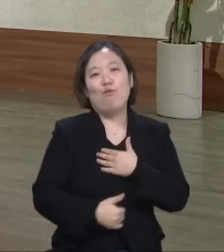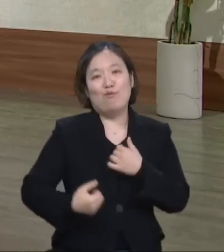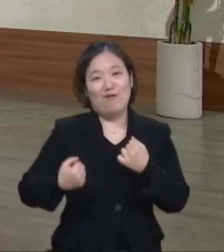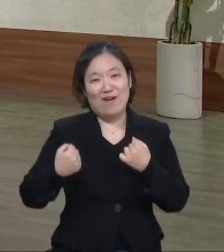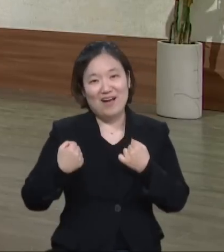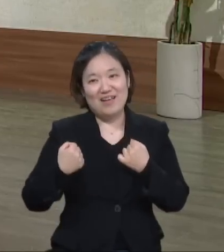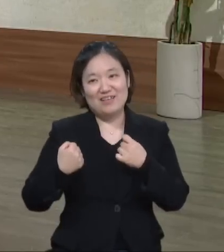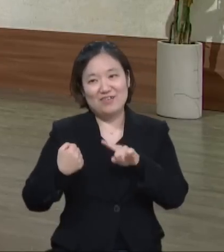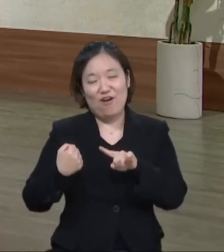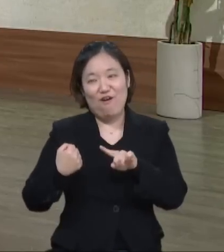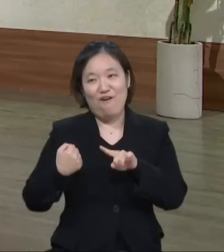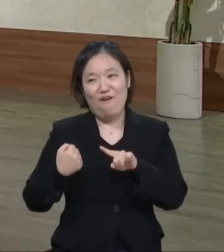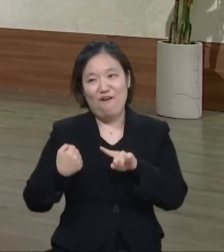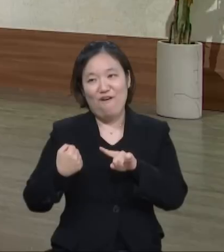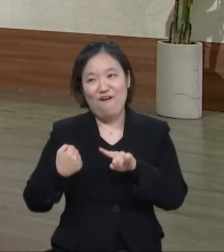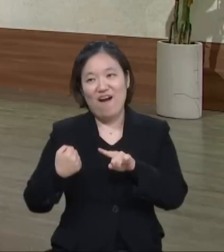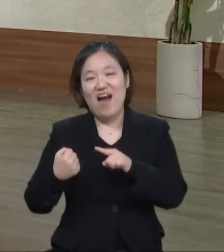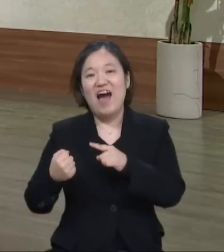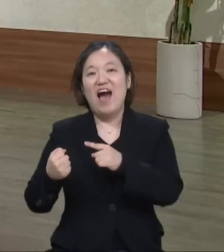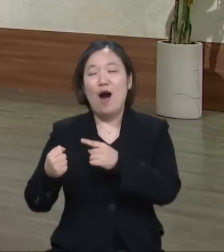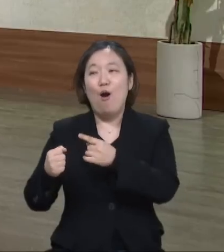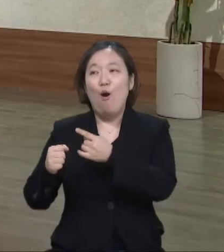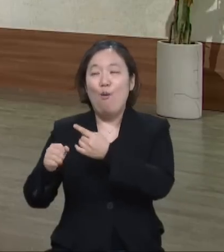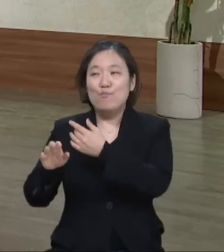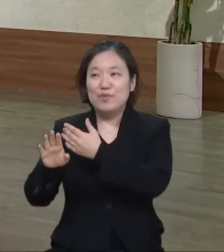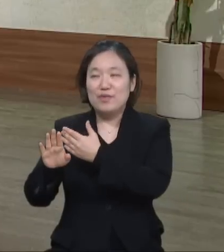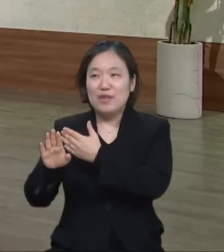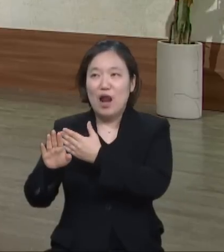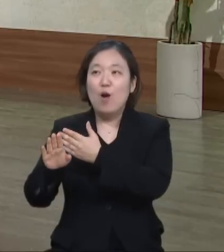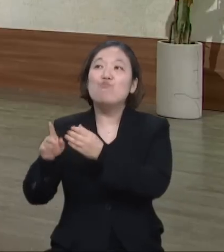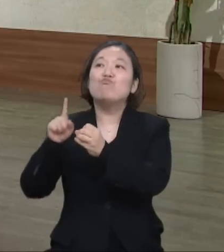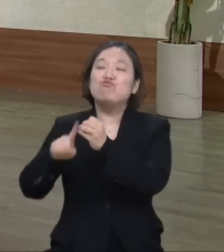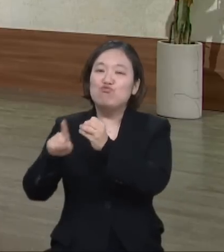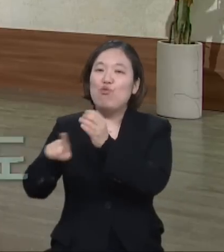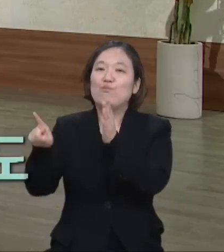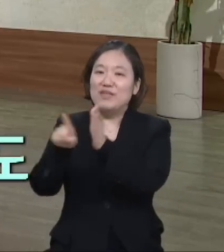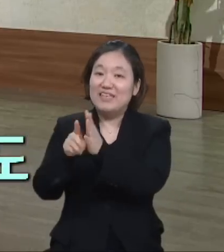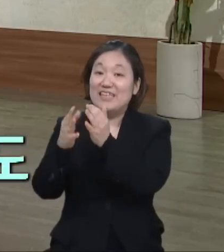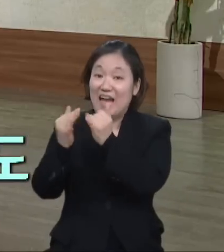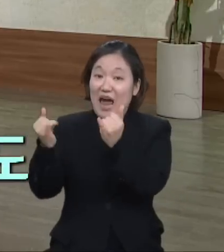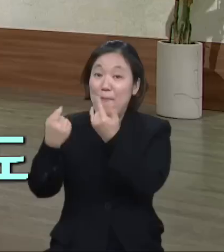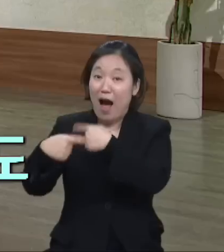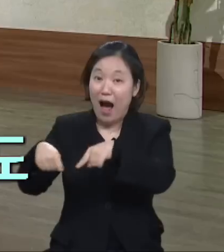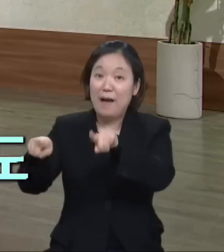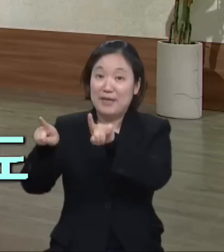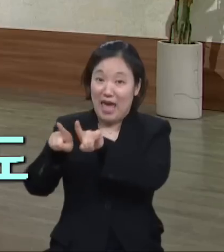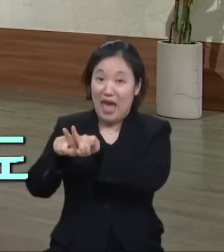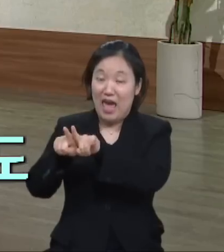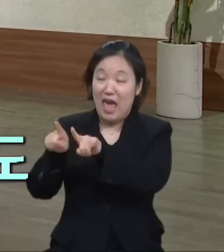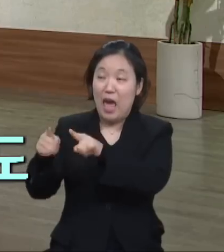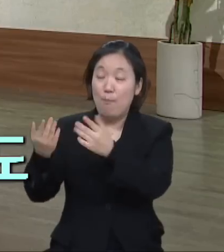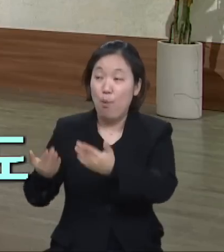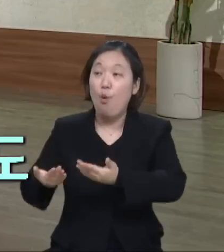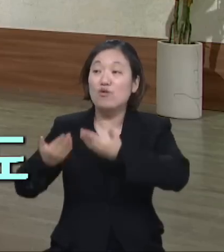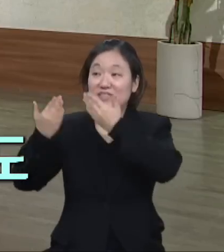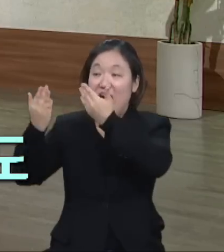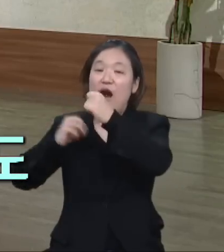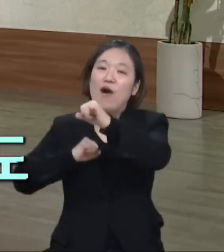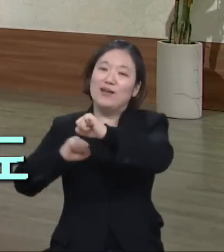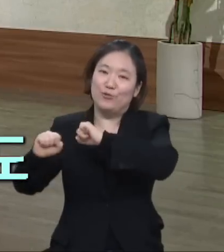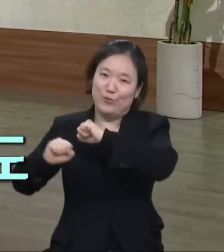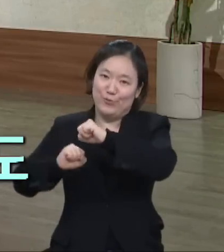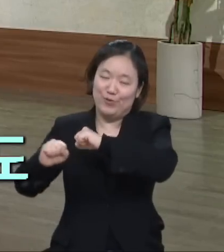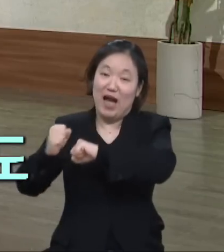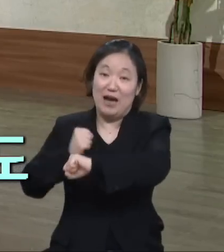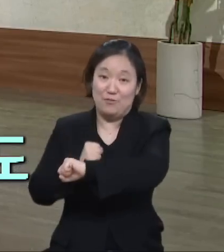이제 다른 곳에 가서 막 봉사활동도 하고 그게 불자들하고 이제 봉사활동도 하고